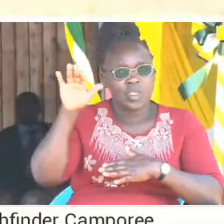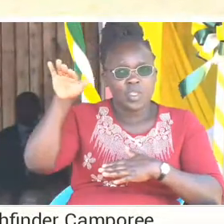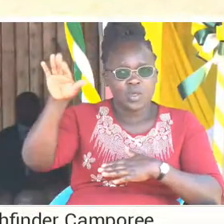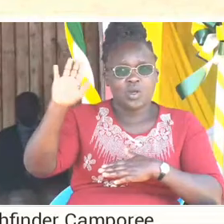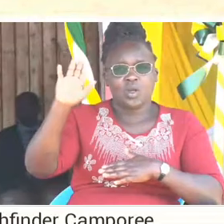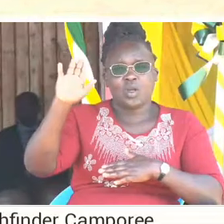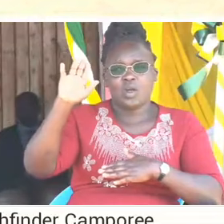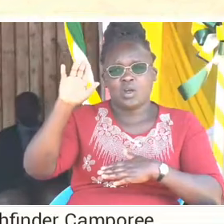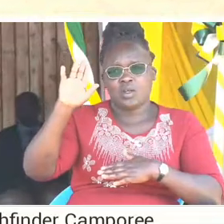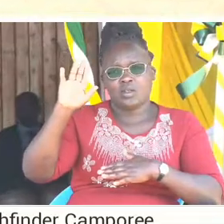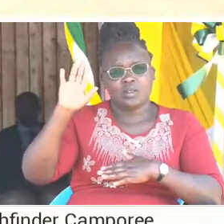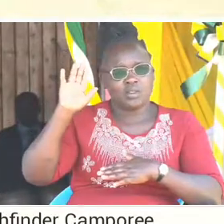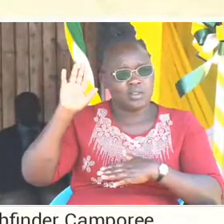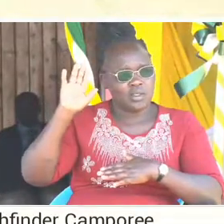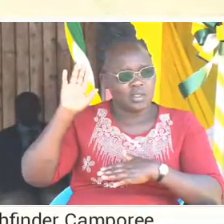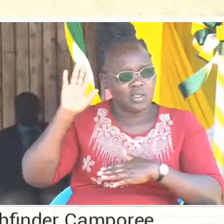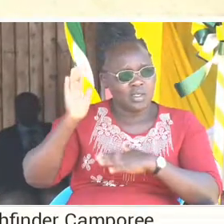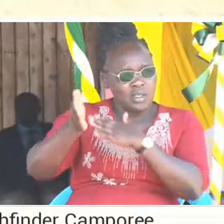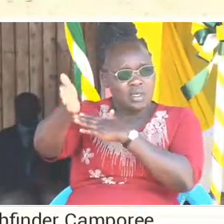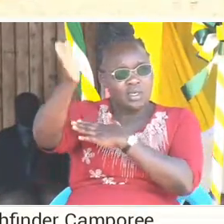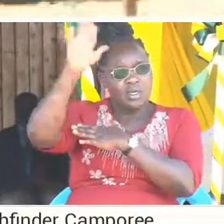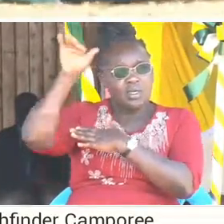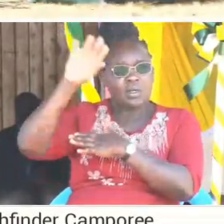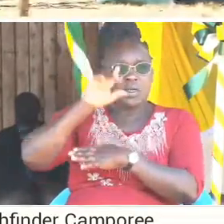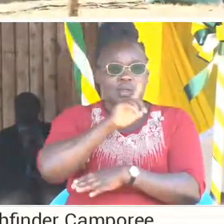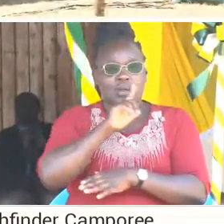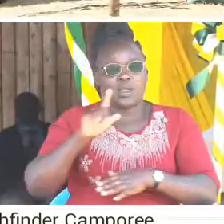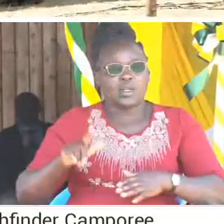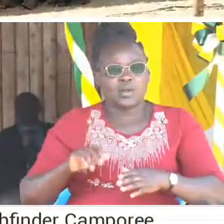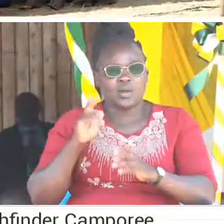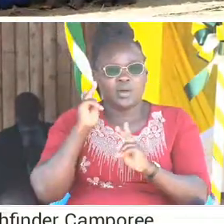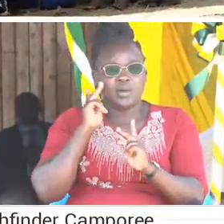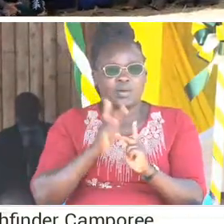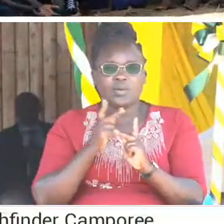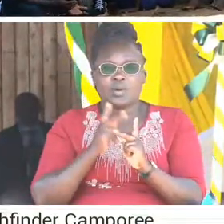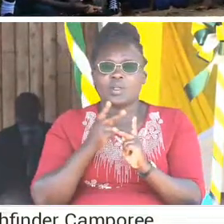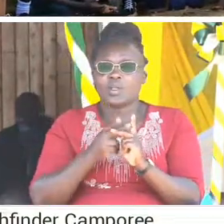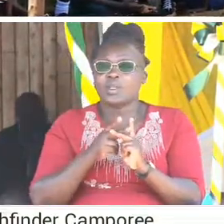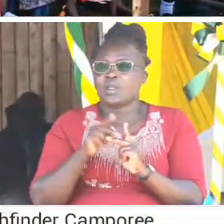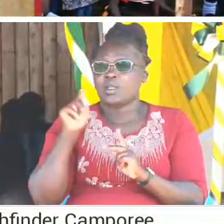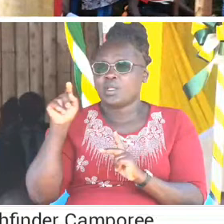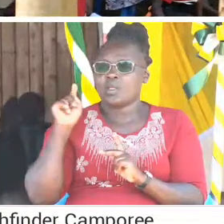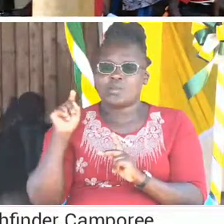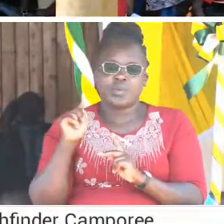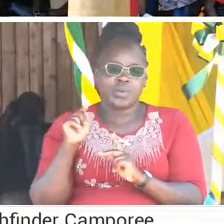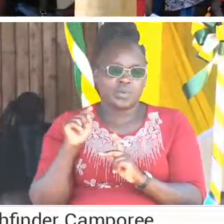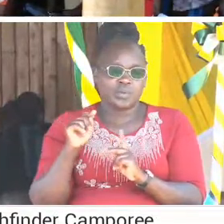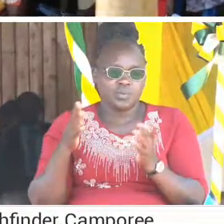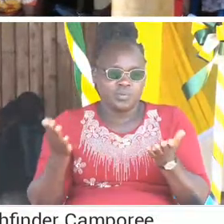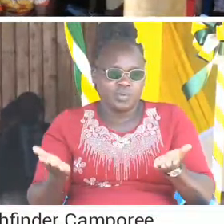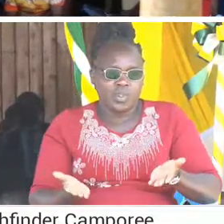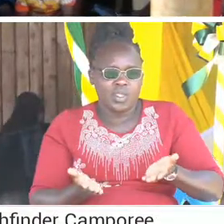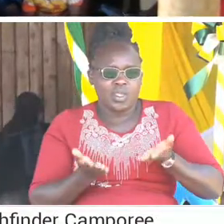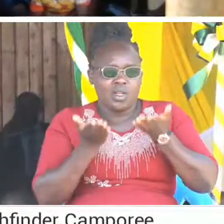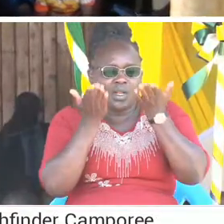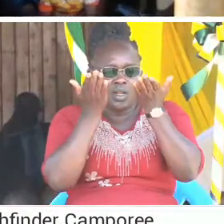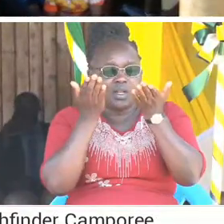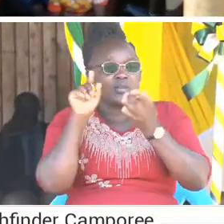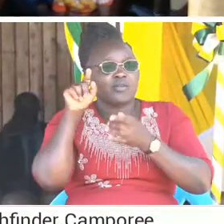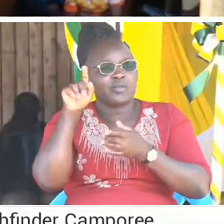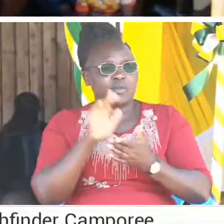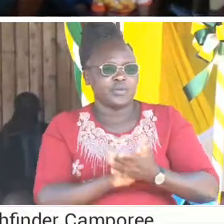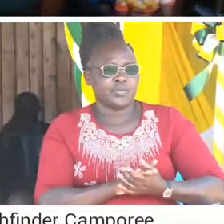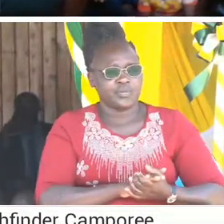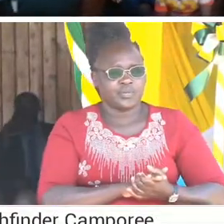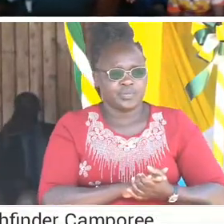atakutukuza. Atakupandisha ranks za mafanikio. Atakuweka mahali. Pastor, ninatamani